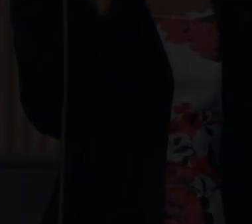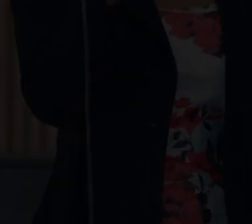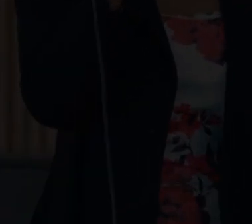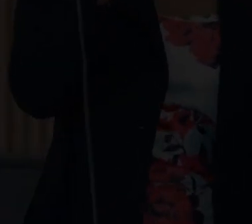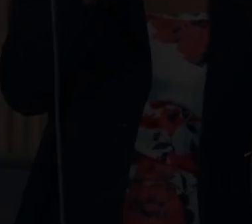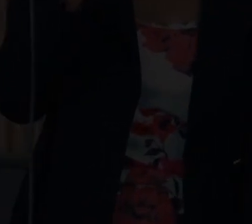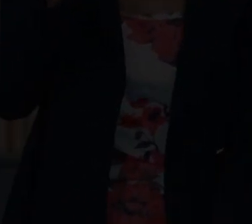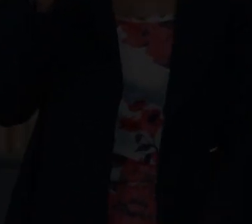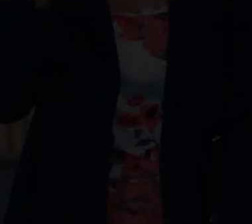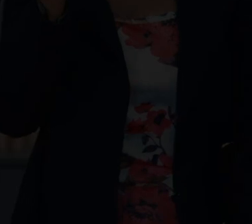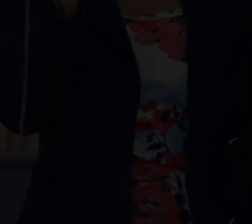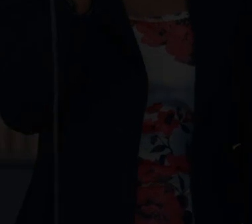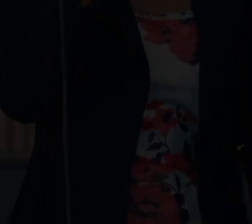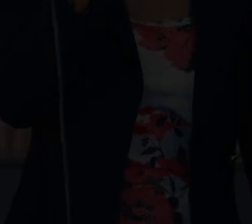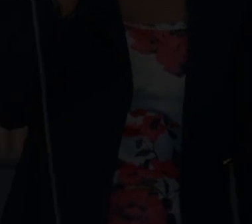kuuya